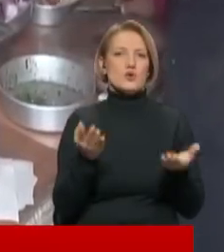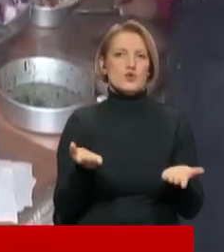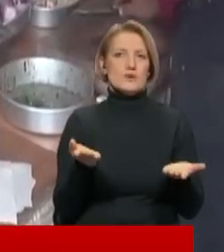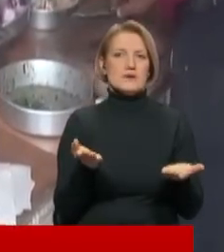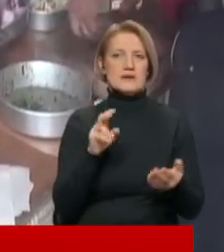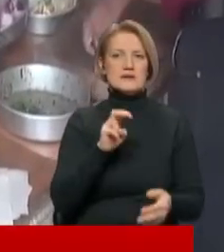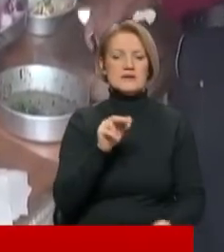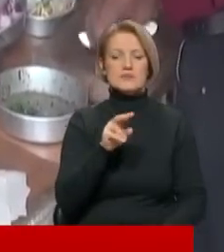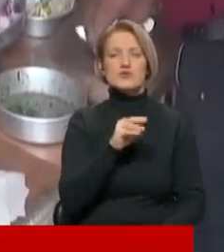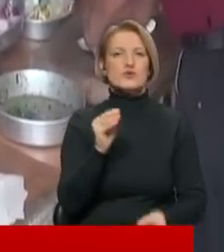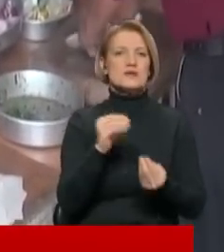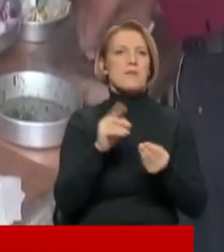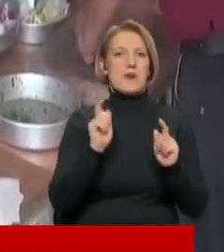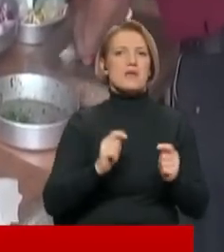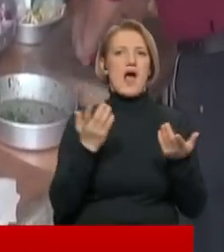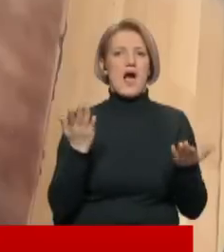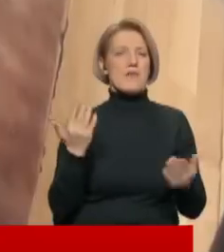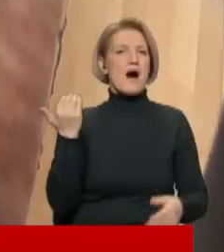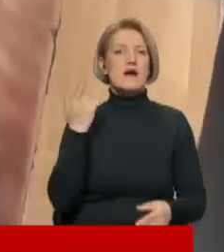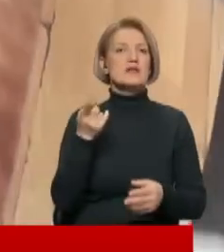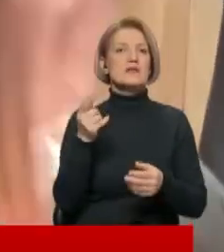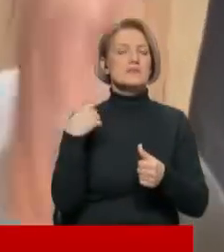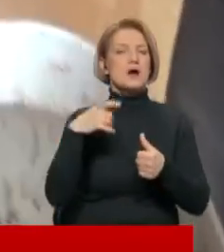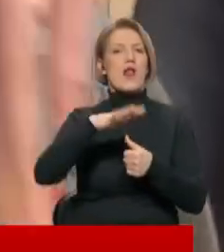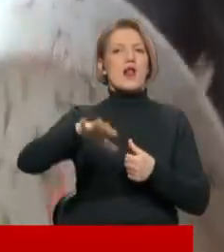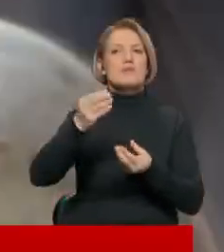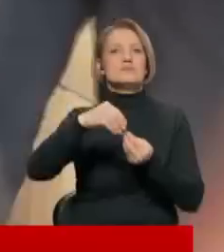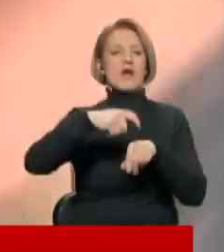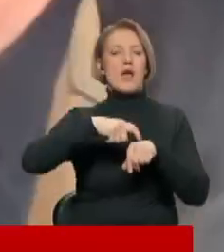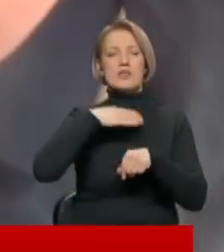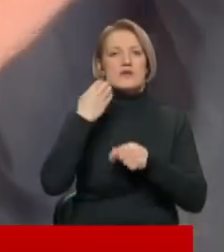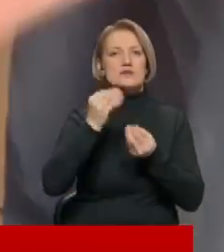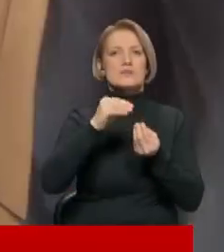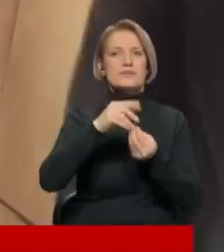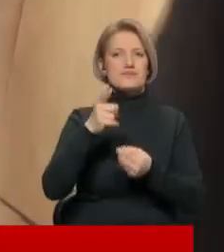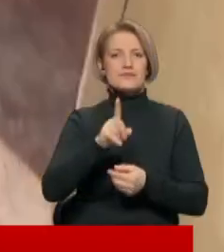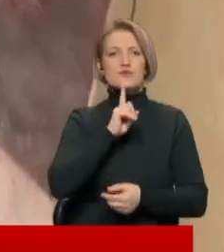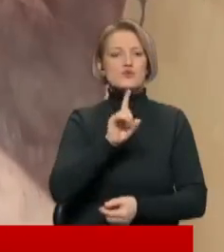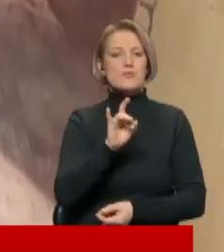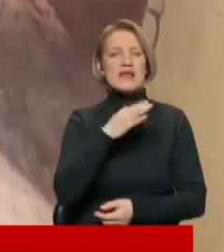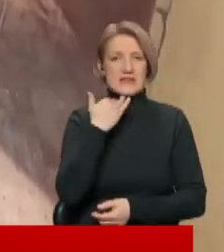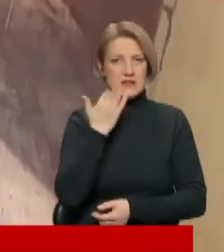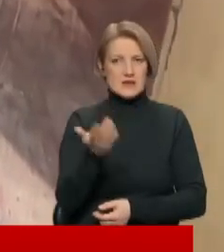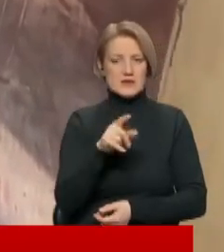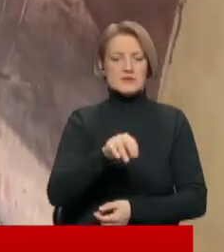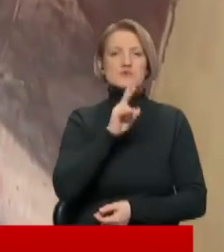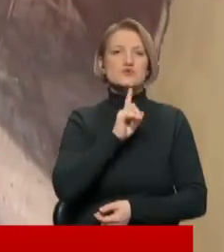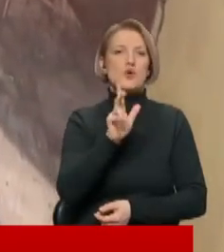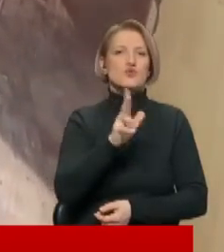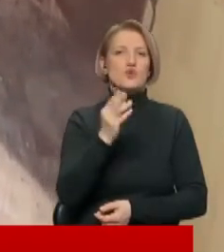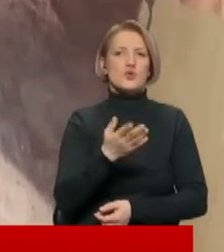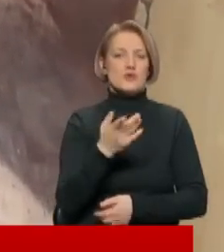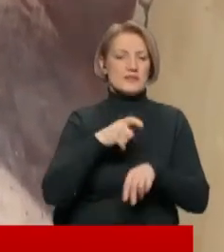8.5 milyar maaş yaptılar ama arkasından da zam yaptılar 115 lira et 130 lira yaptı